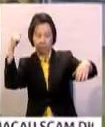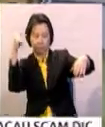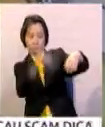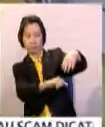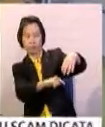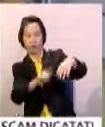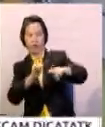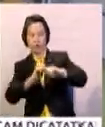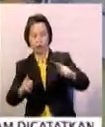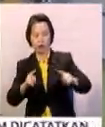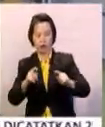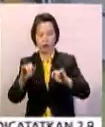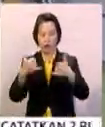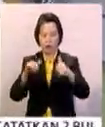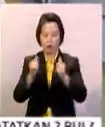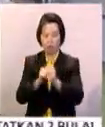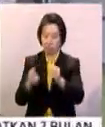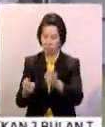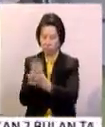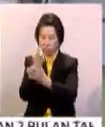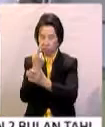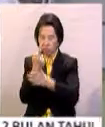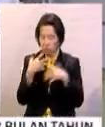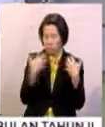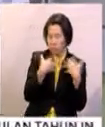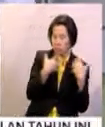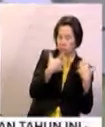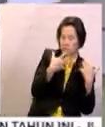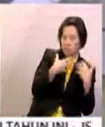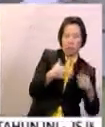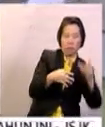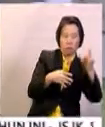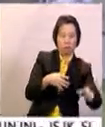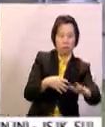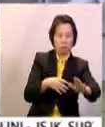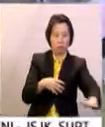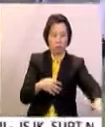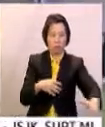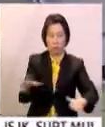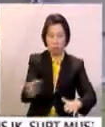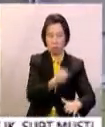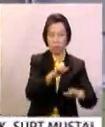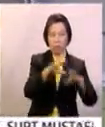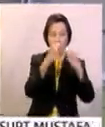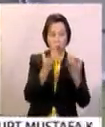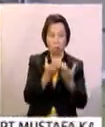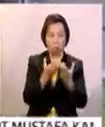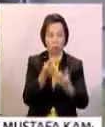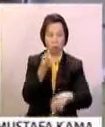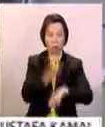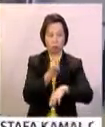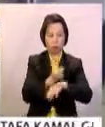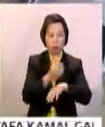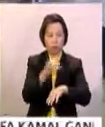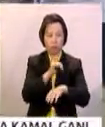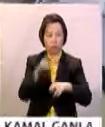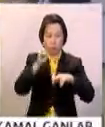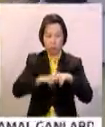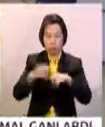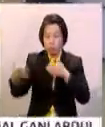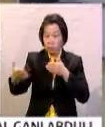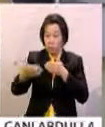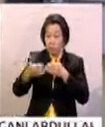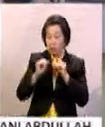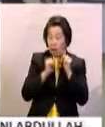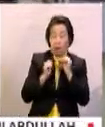gol. Bagaimanapun, aksinya itu menimbulkan ketakutan kepada seorang kanak-kanak pengutip bola yang sedang bertugas dan kebetulan duduk